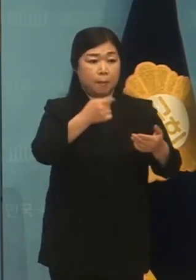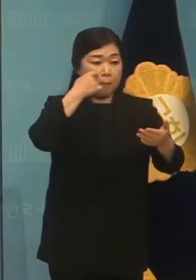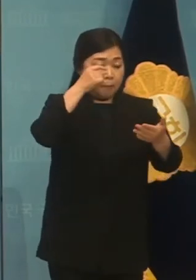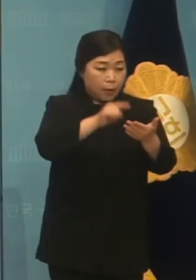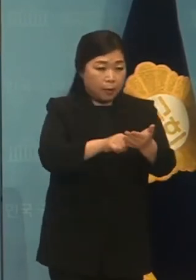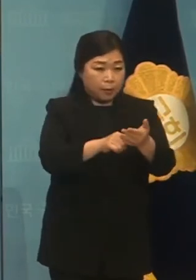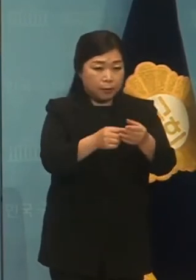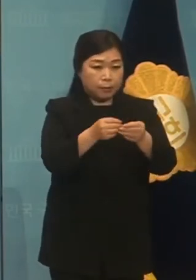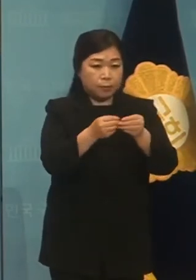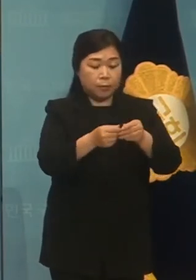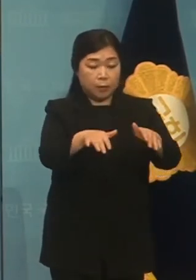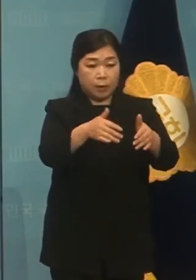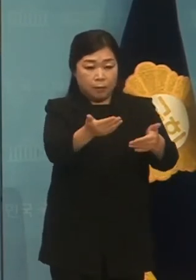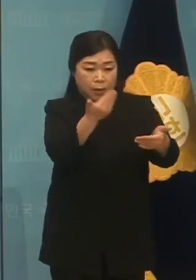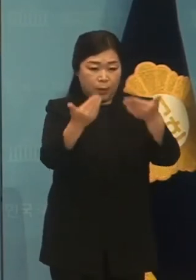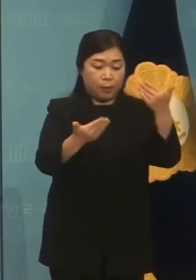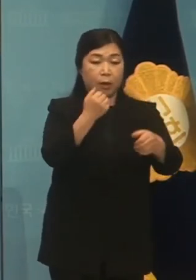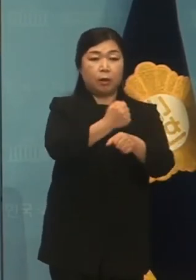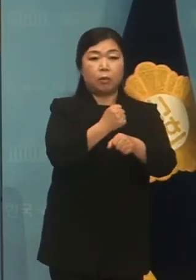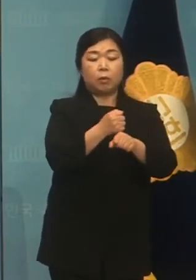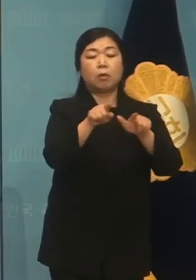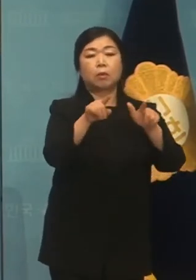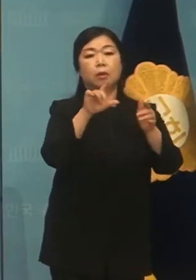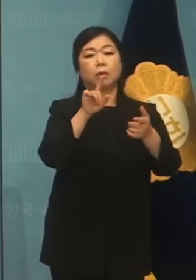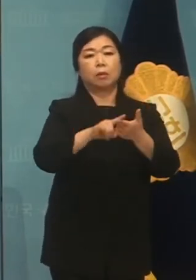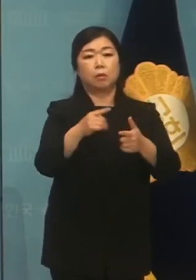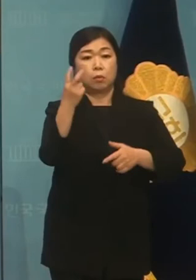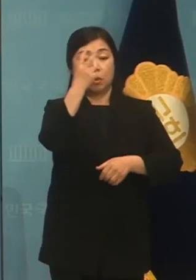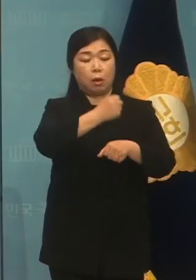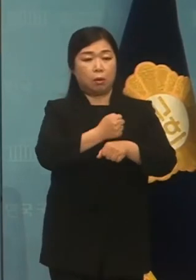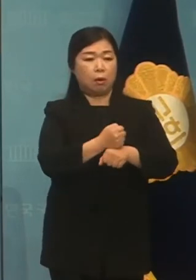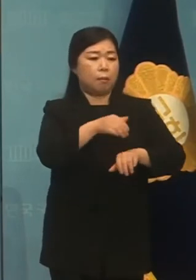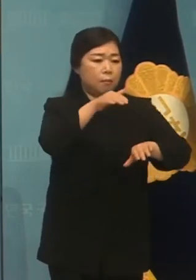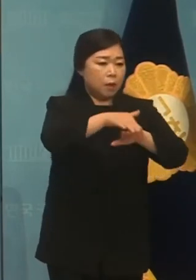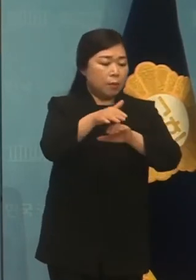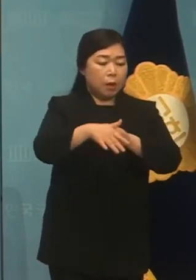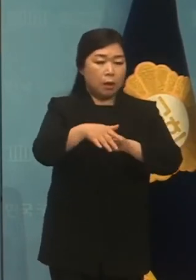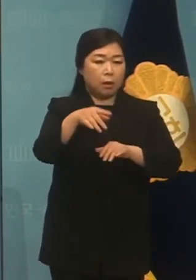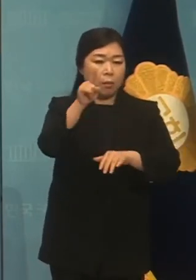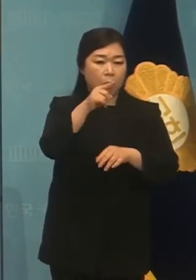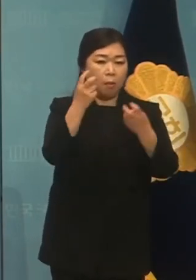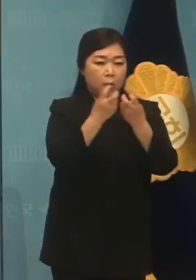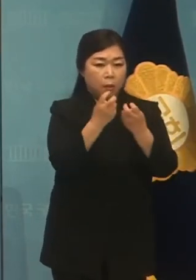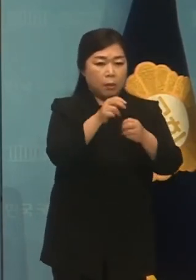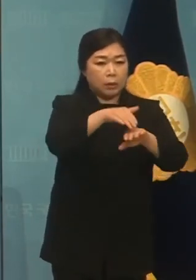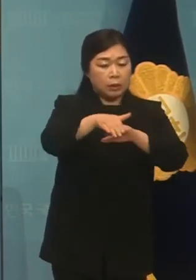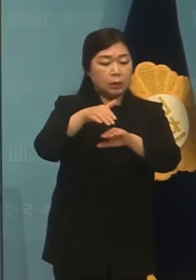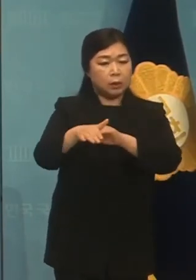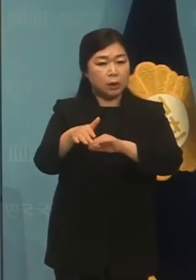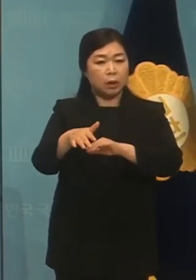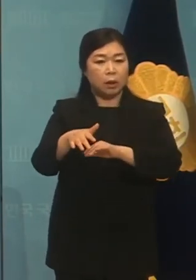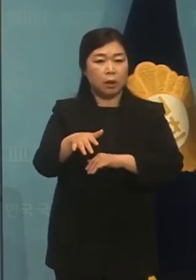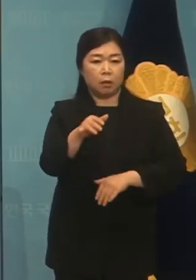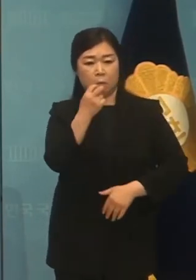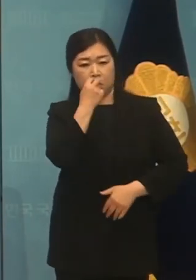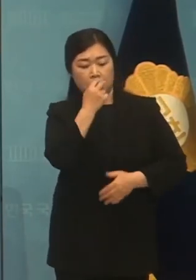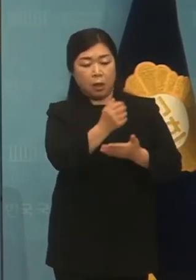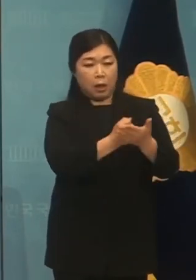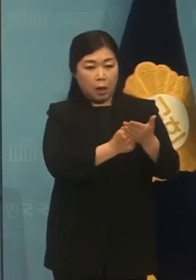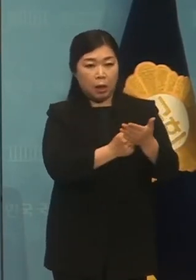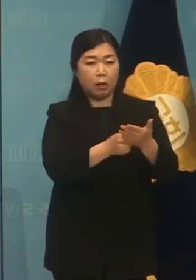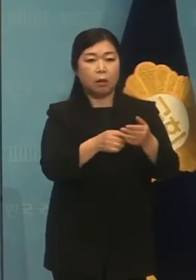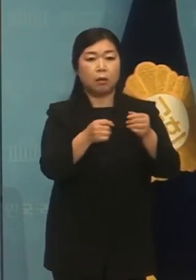발본 세번을 하고 이 부분에 대한 조사를 해서 어떤 패턴이 반복이 되느냐 이 부분에 대해서